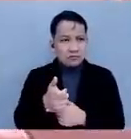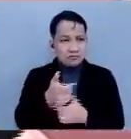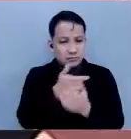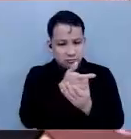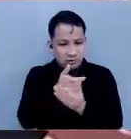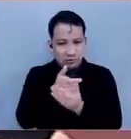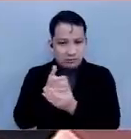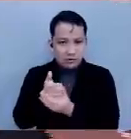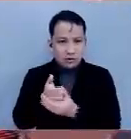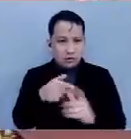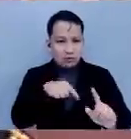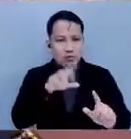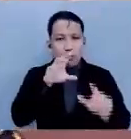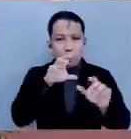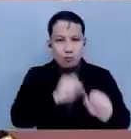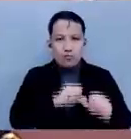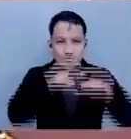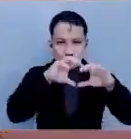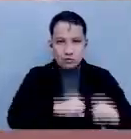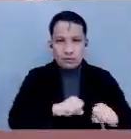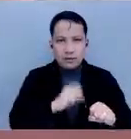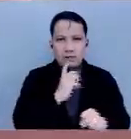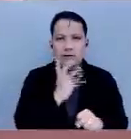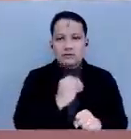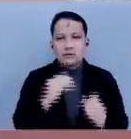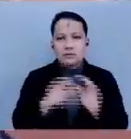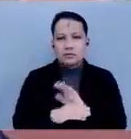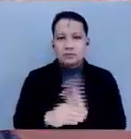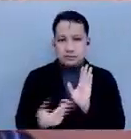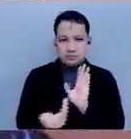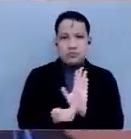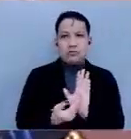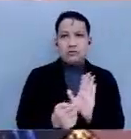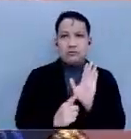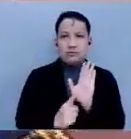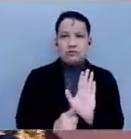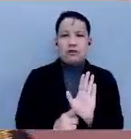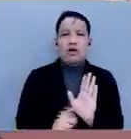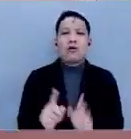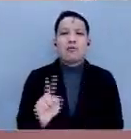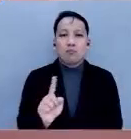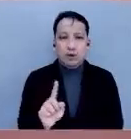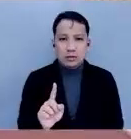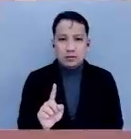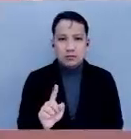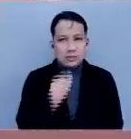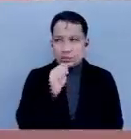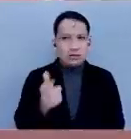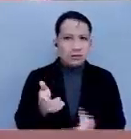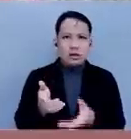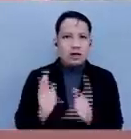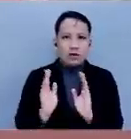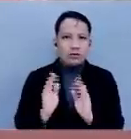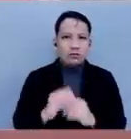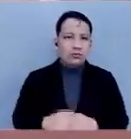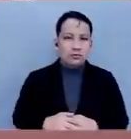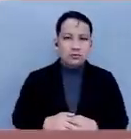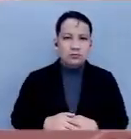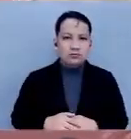kung sino man yung mga responsible sa mga krimen na ito upang patunayan natin na hindi natin papayagan na basta